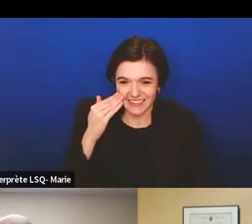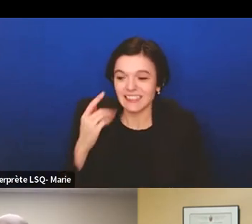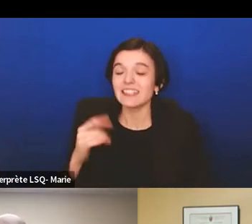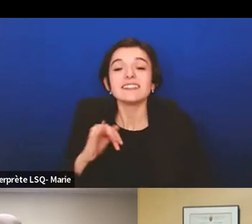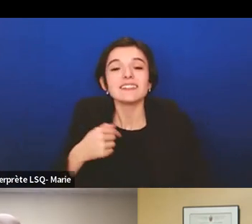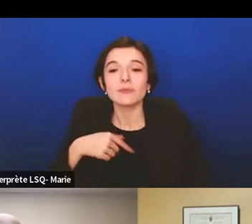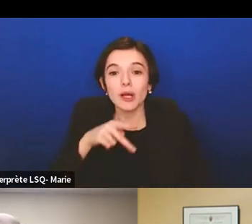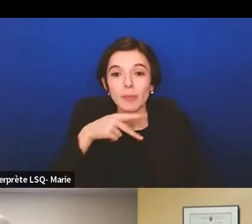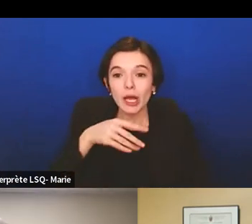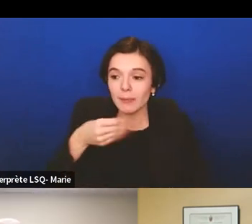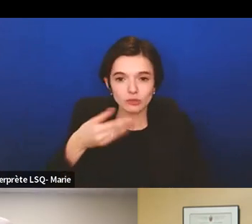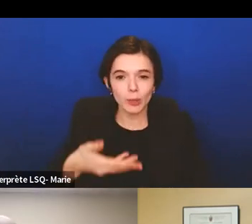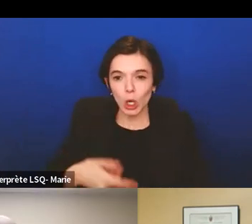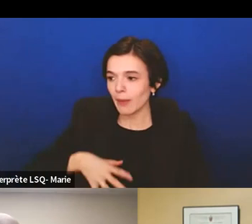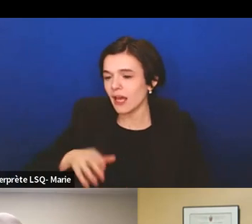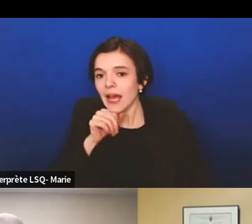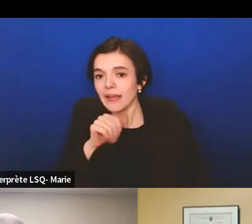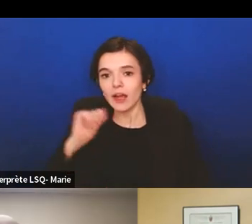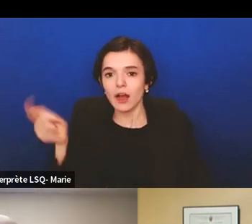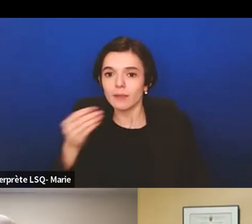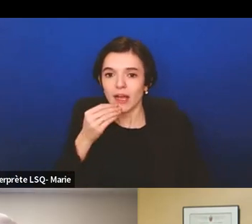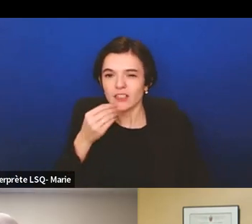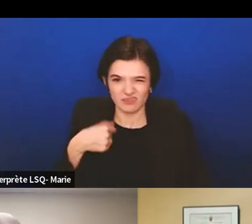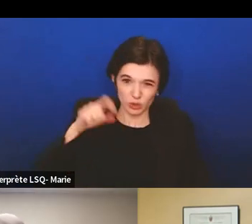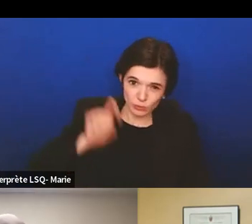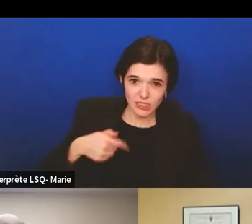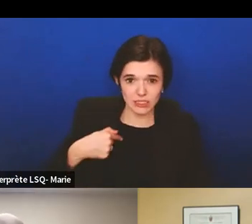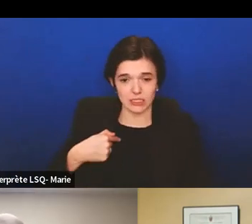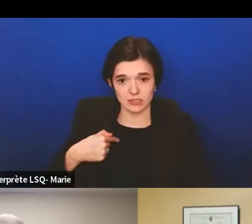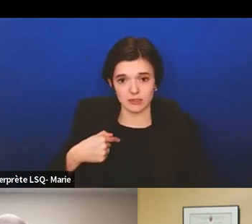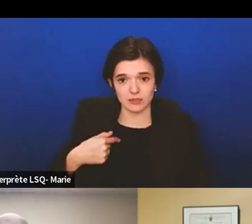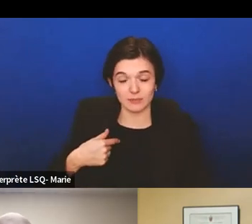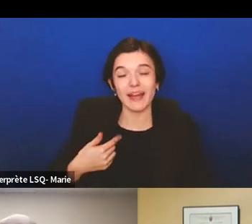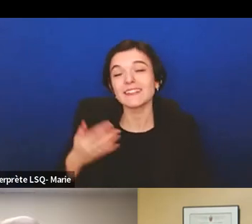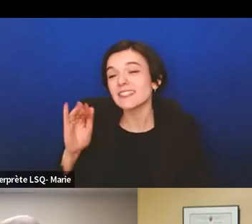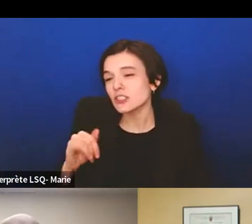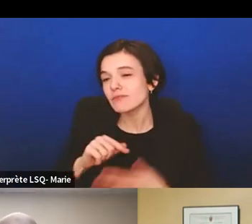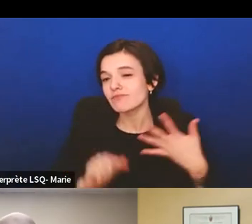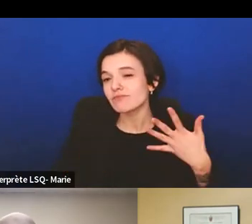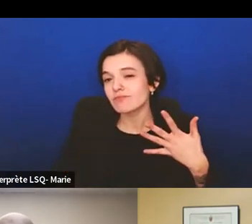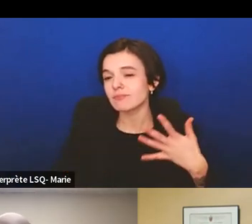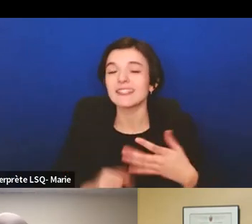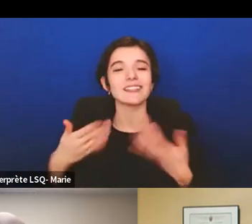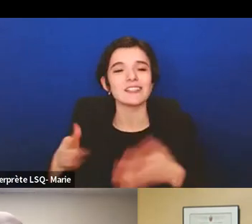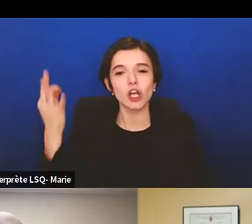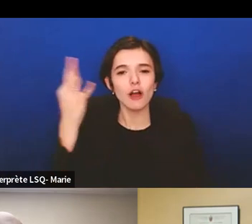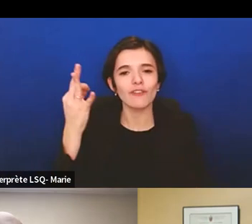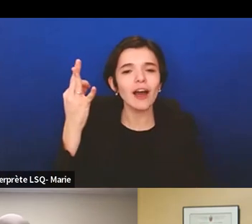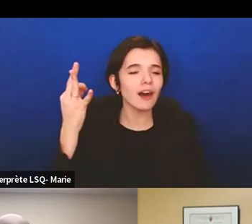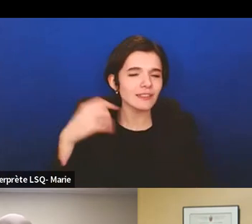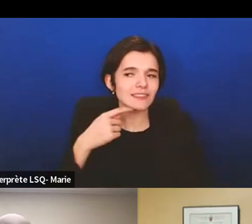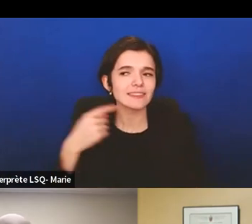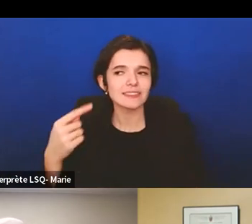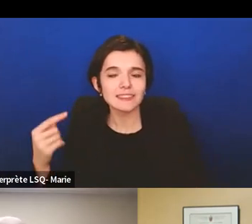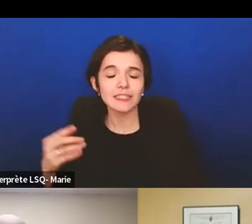porc, etc., etc. Donc, il y a beaucoup de choses, mais encore une fois, je le disais dans une conférence, il faut certainement des